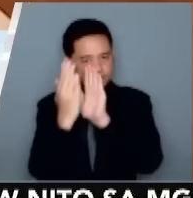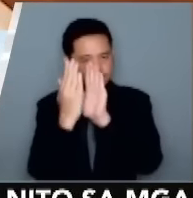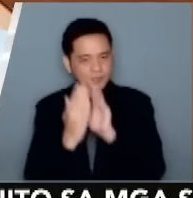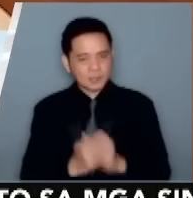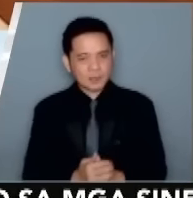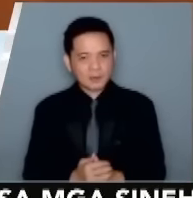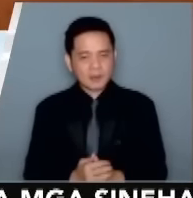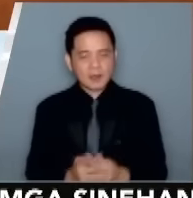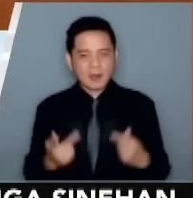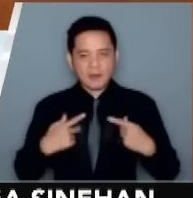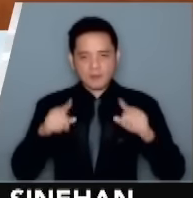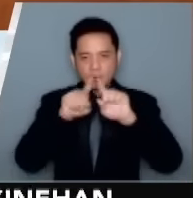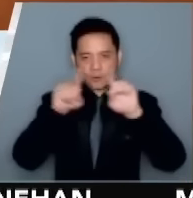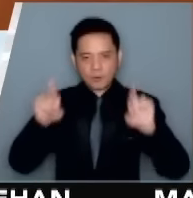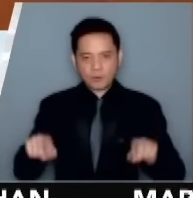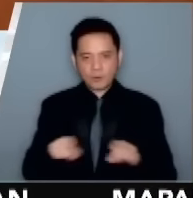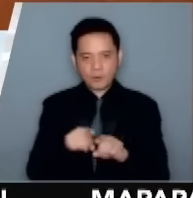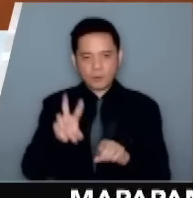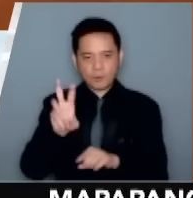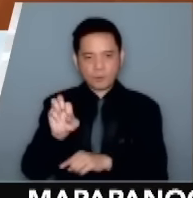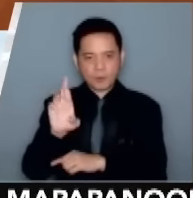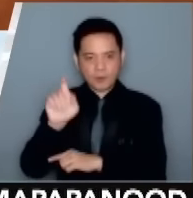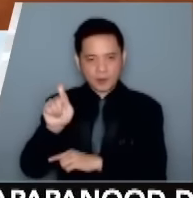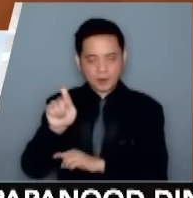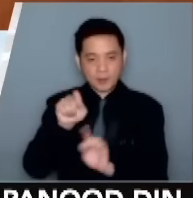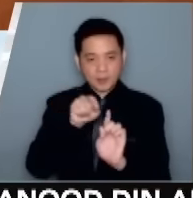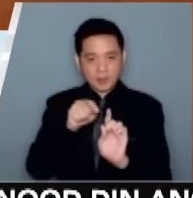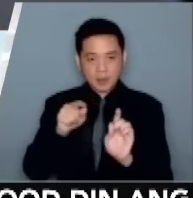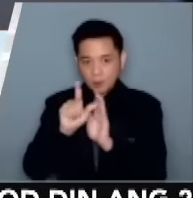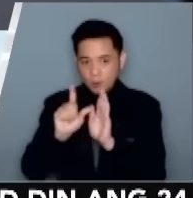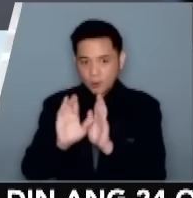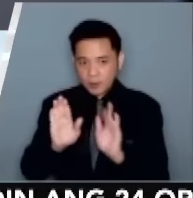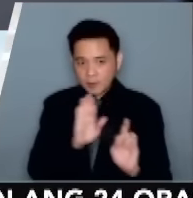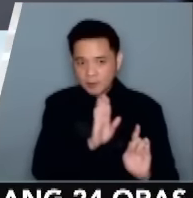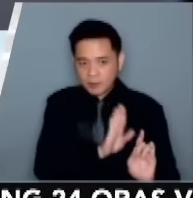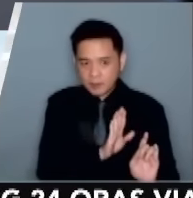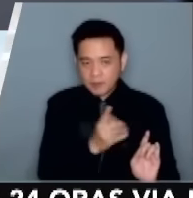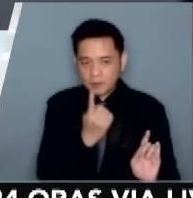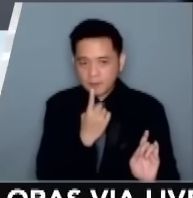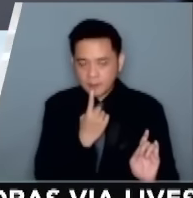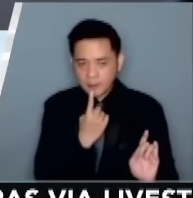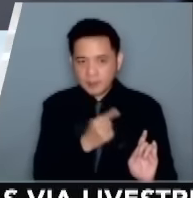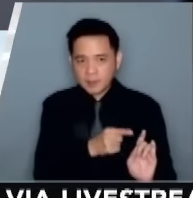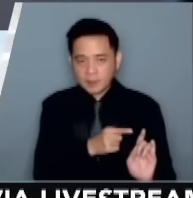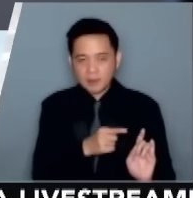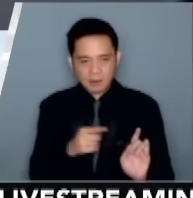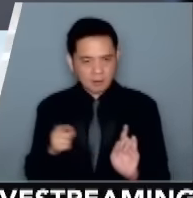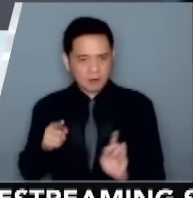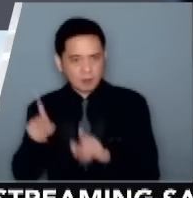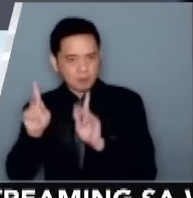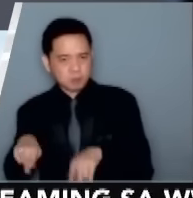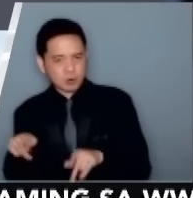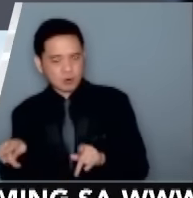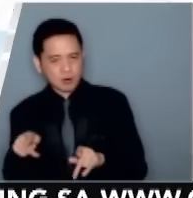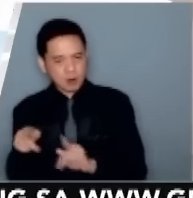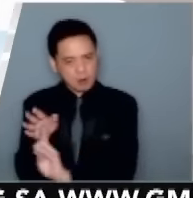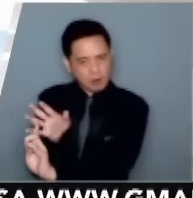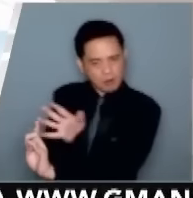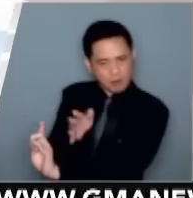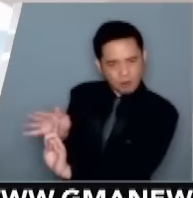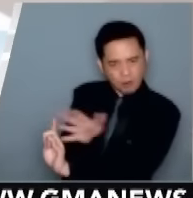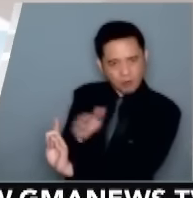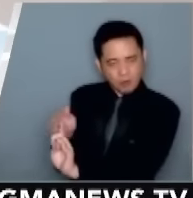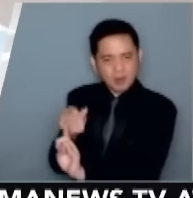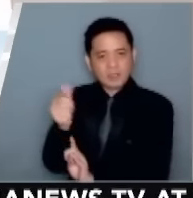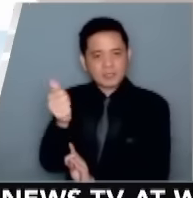warrant of arrest kay Chan. Ayon sa abogado ng mga complainant, si Chan ang nangumbinsi sa mga biktima na mag-invest sa negosyong may